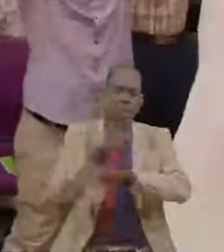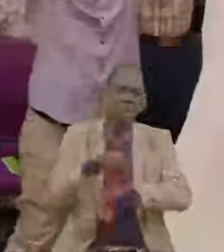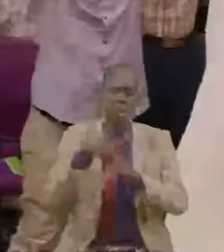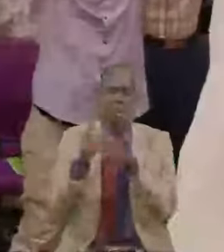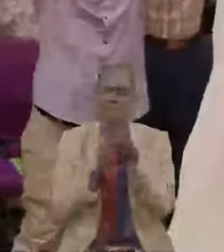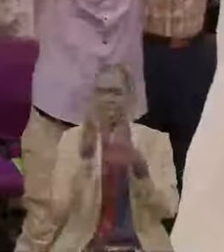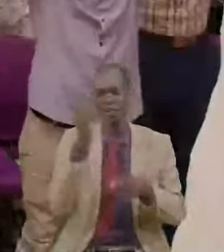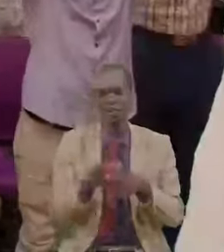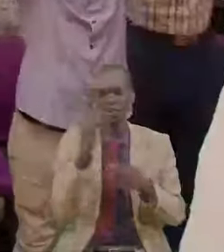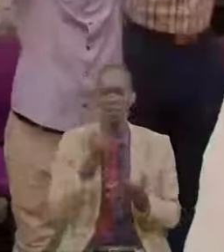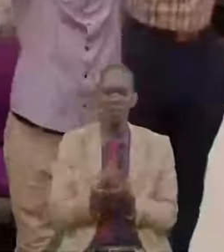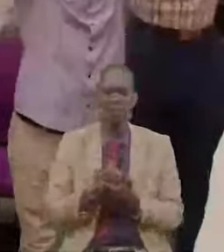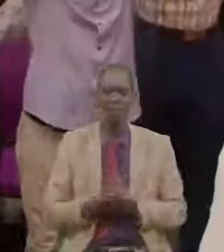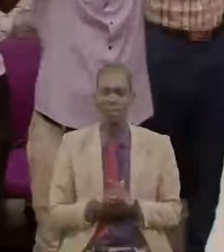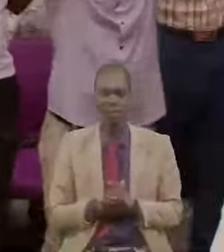Jésus.